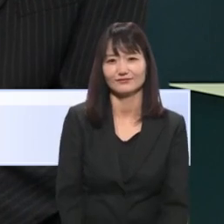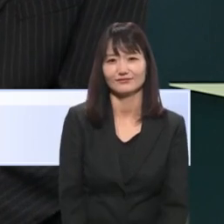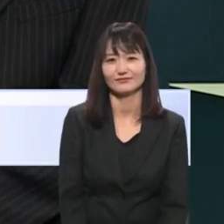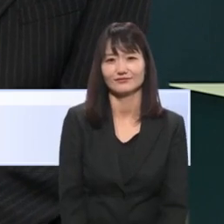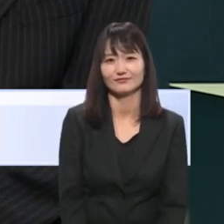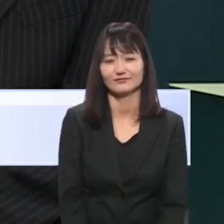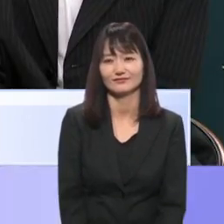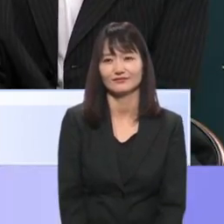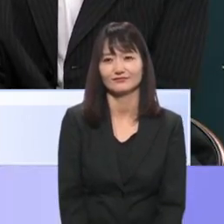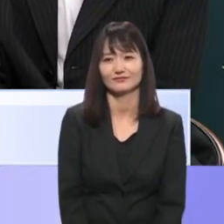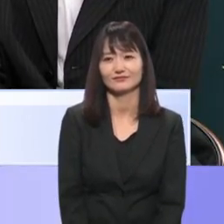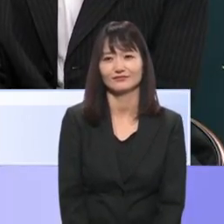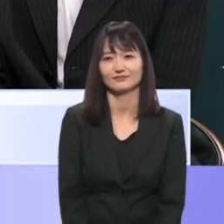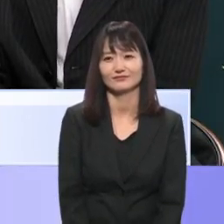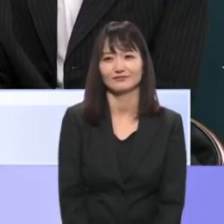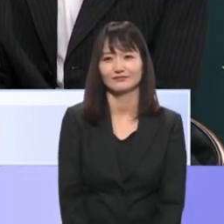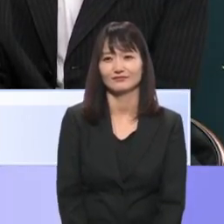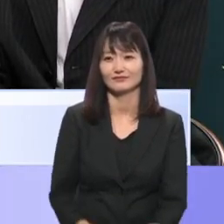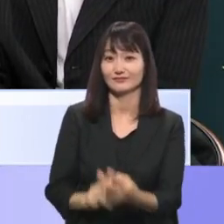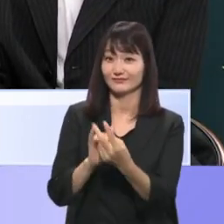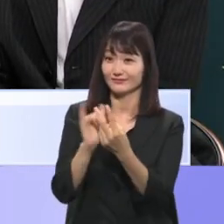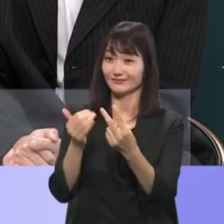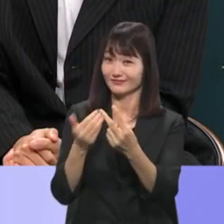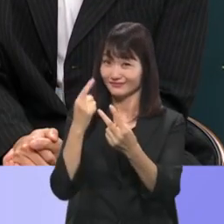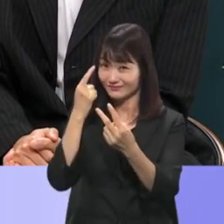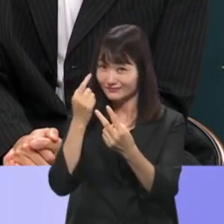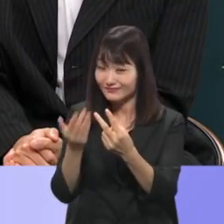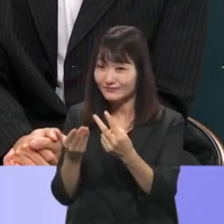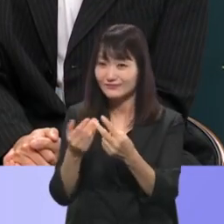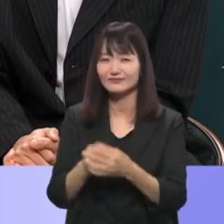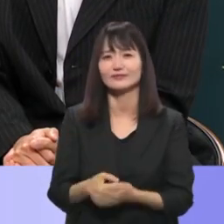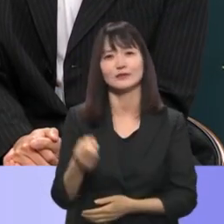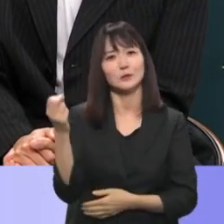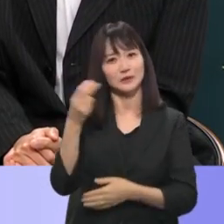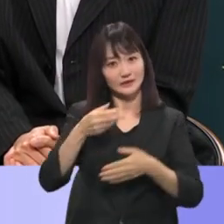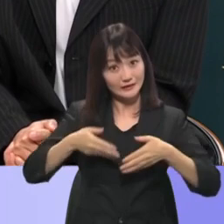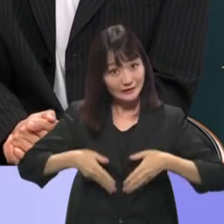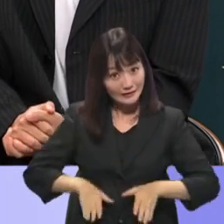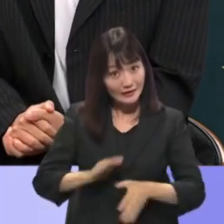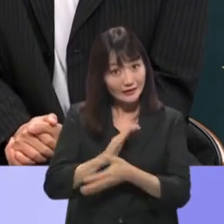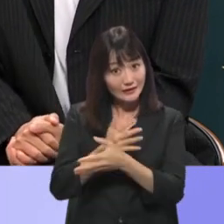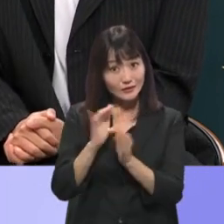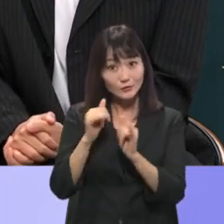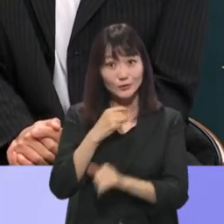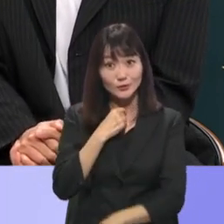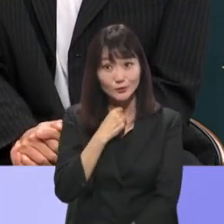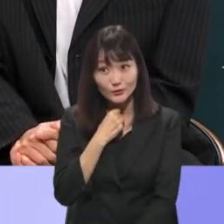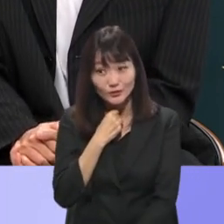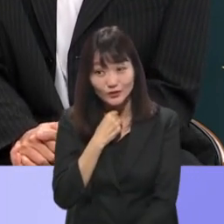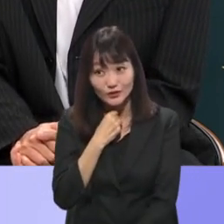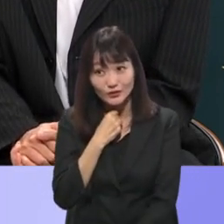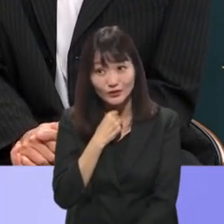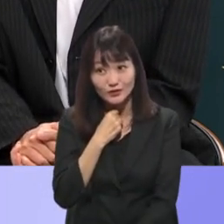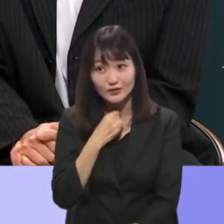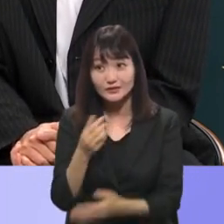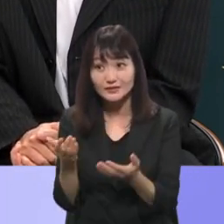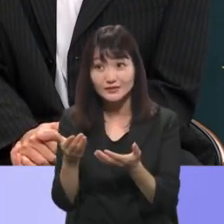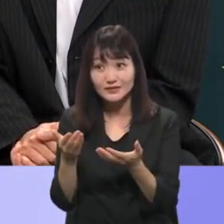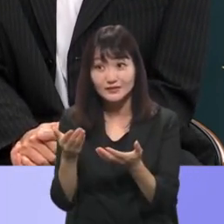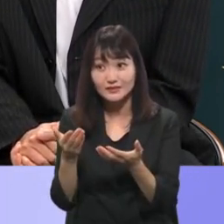자 두 분한테 저희가 좀 사전에 여쭤봤는데 다시 태어나도 개그맨을 하고 싶다 이런 이야기를